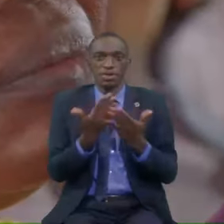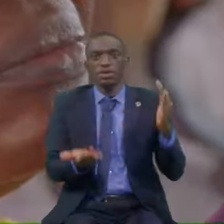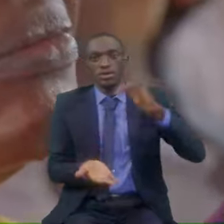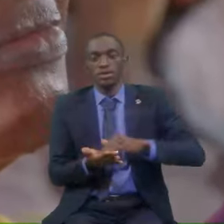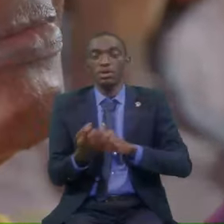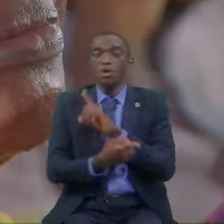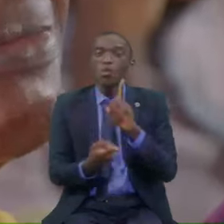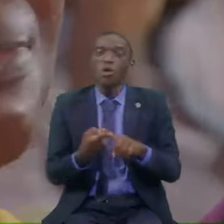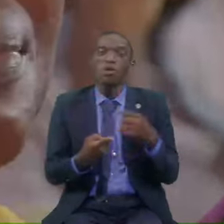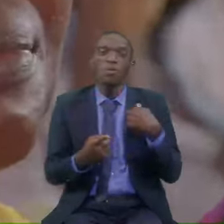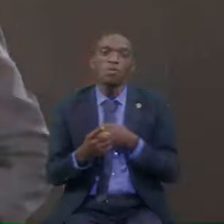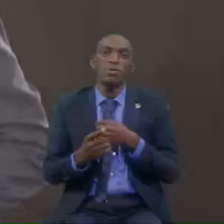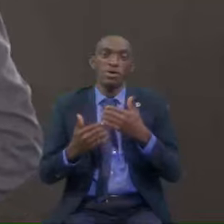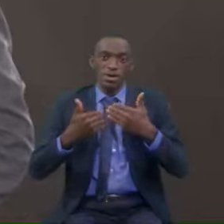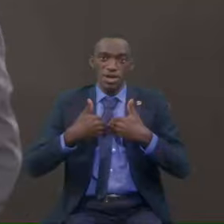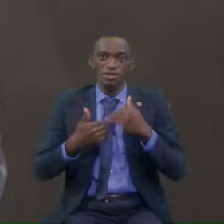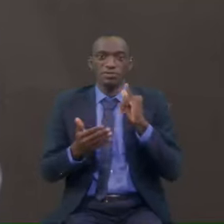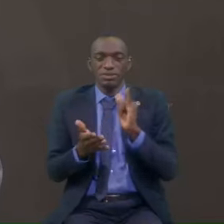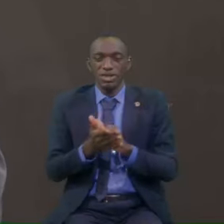Quand nous avons ce baptême